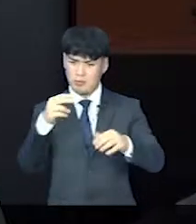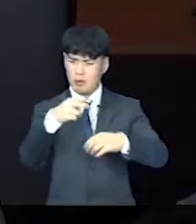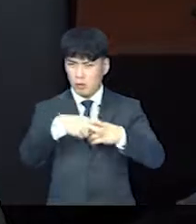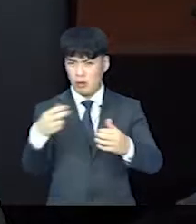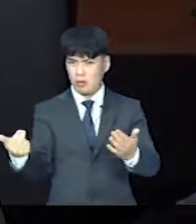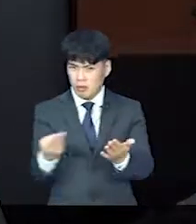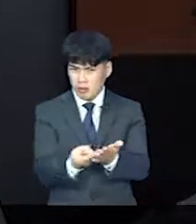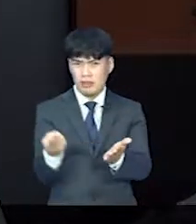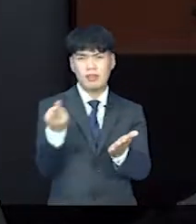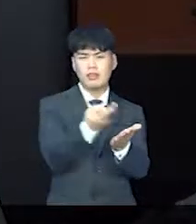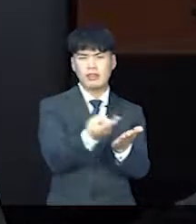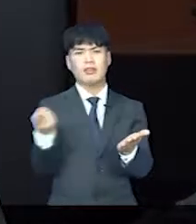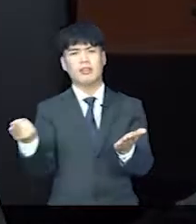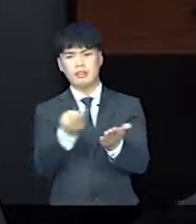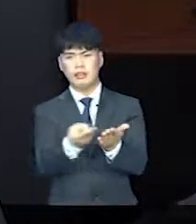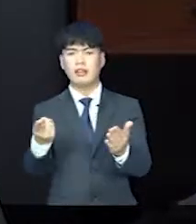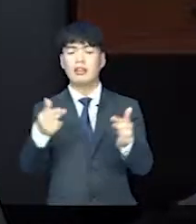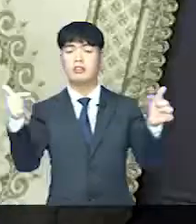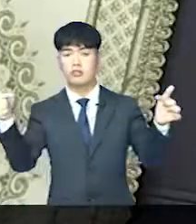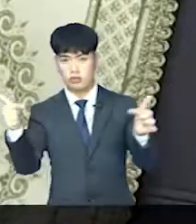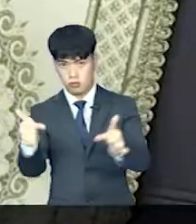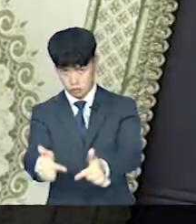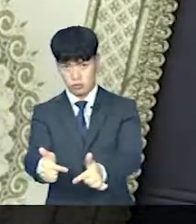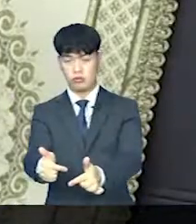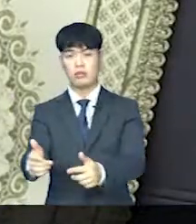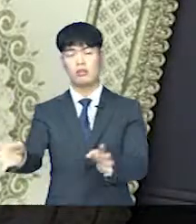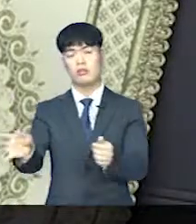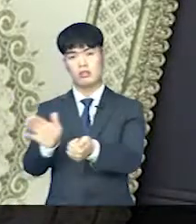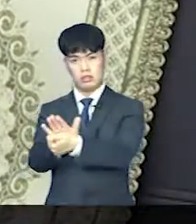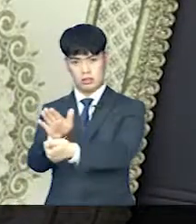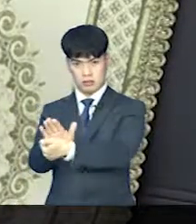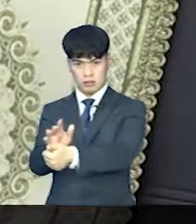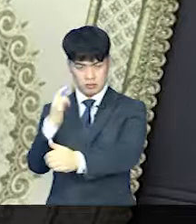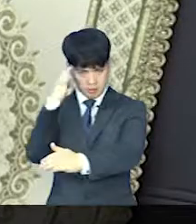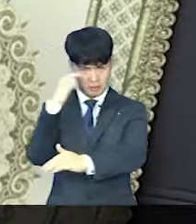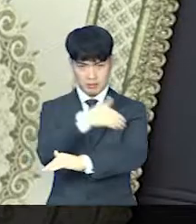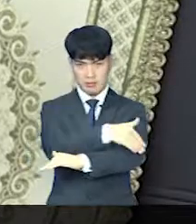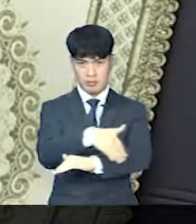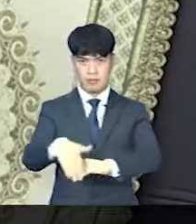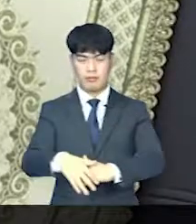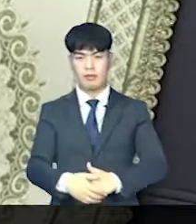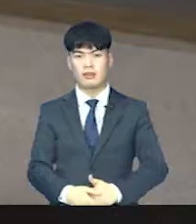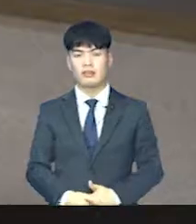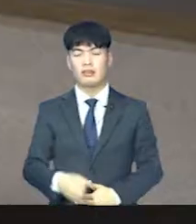없이 재가에서 의료적 욕구가 충족될 수 있도록 협력할 예정입니다.